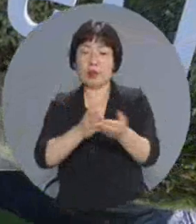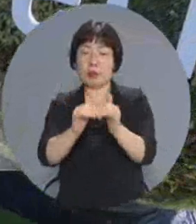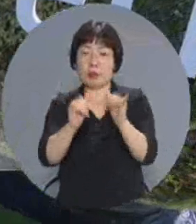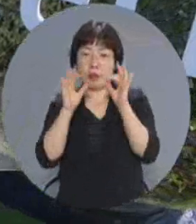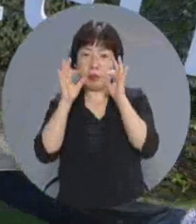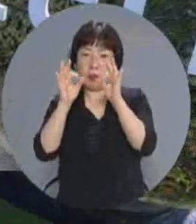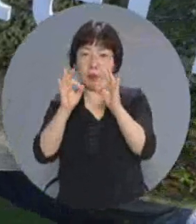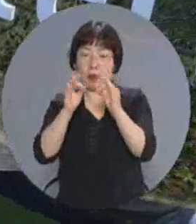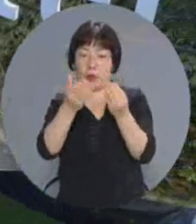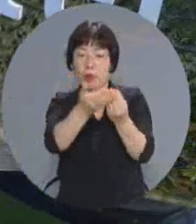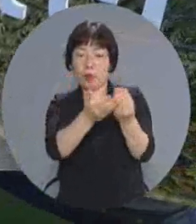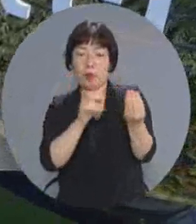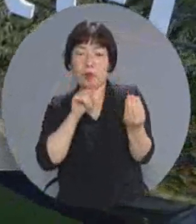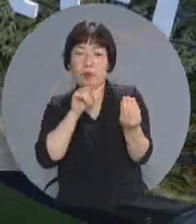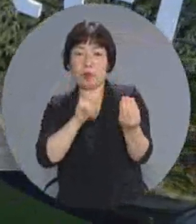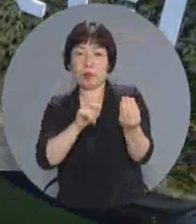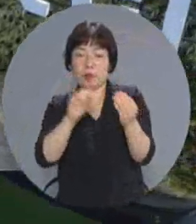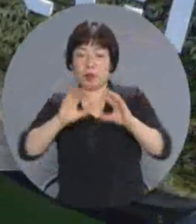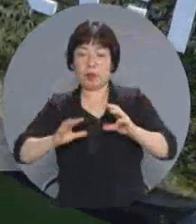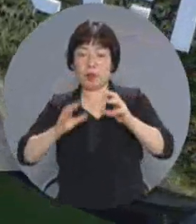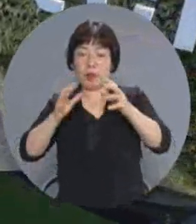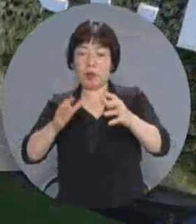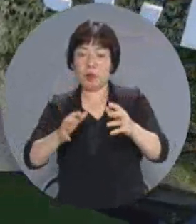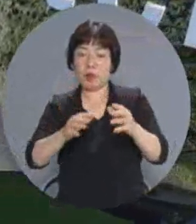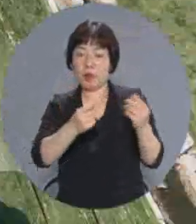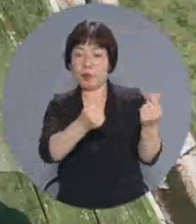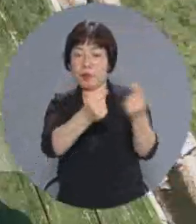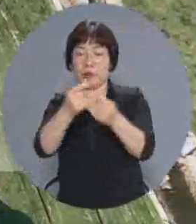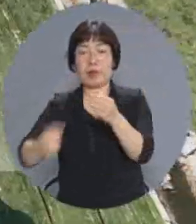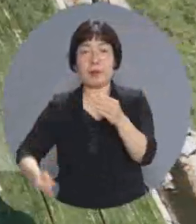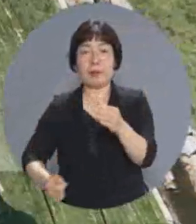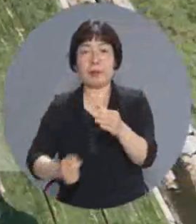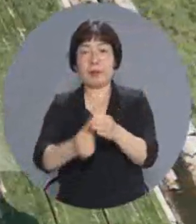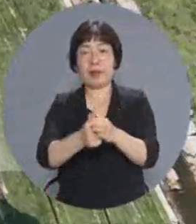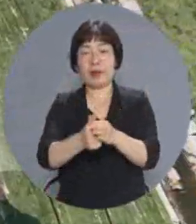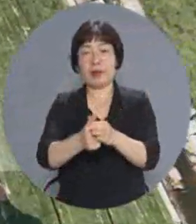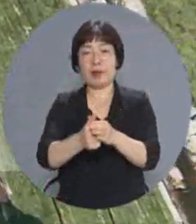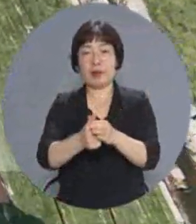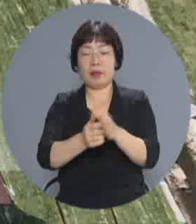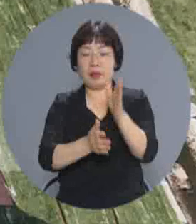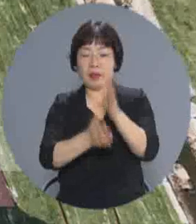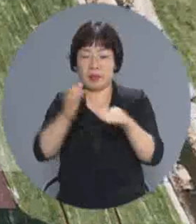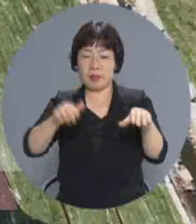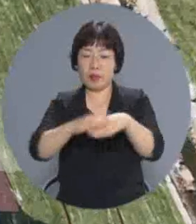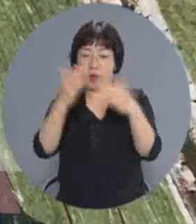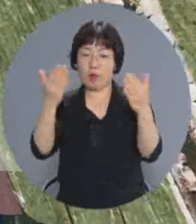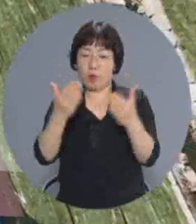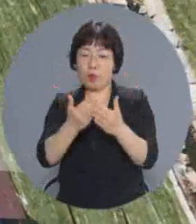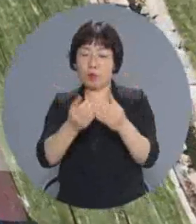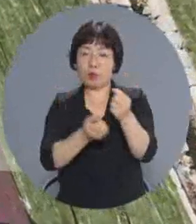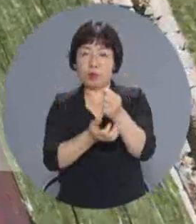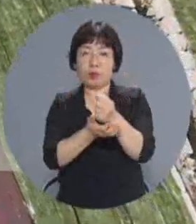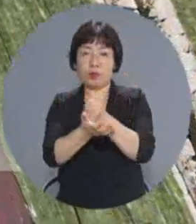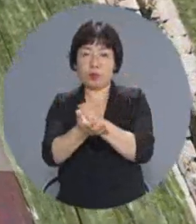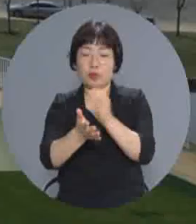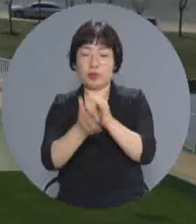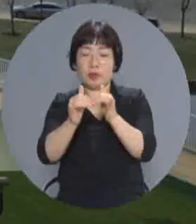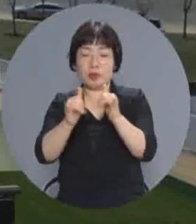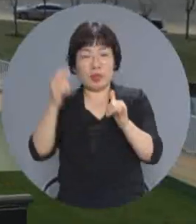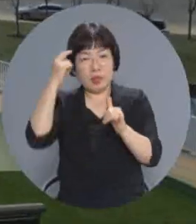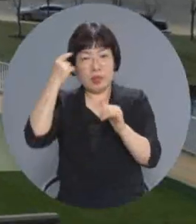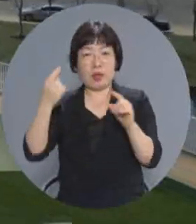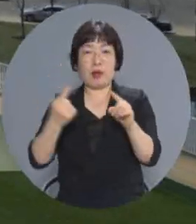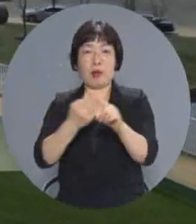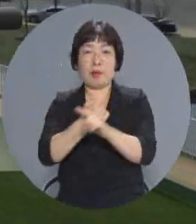눈에도 그린 아일랜드는 전 세계에서 비슷한 사례를 찾아보기 힘들 만큼 도시 전체에 미치는 영향이나 시민들의 인식